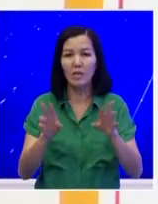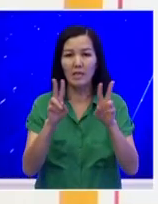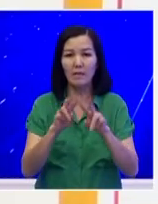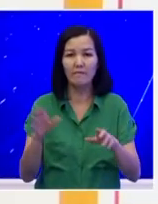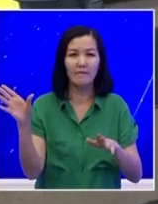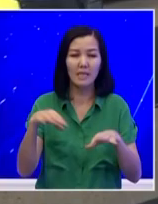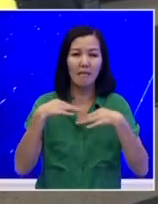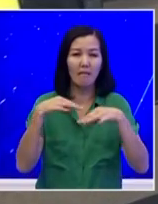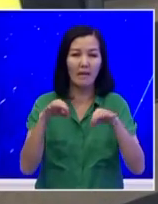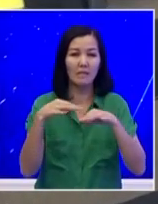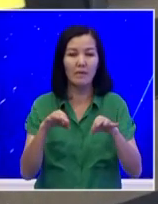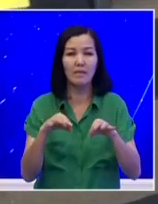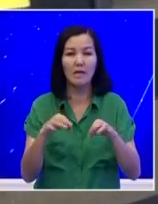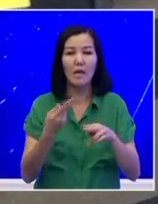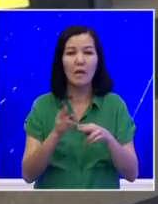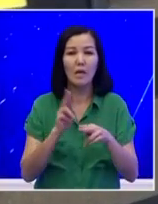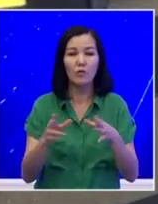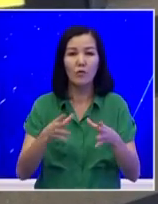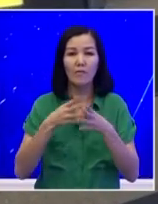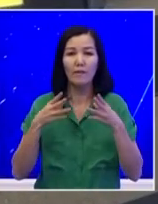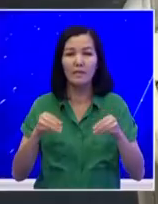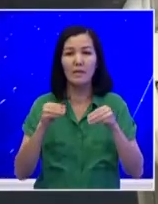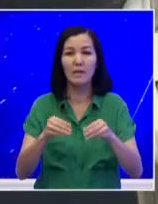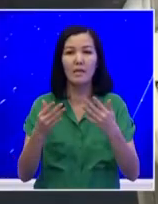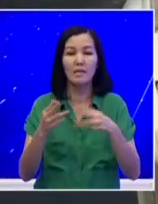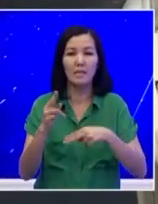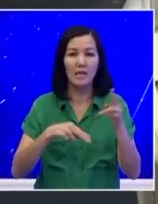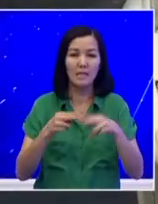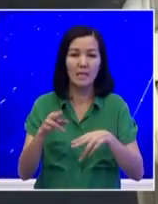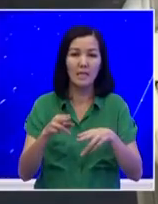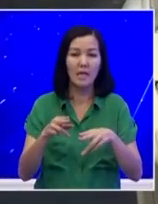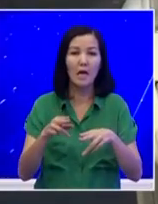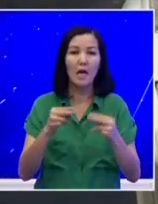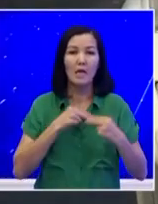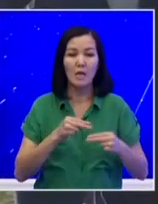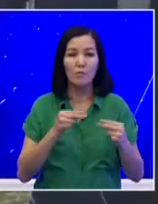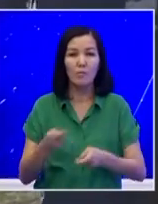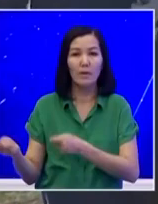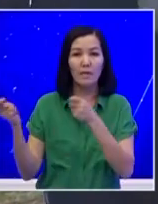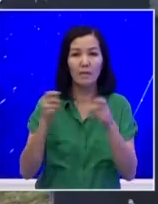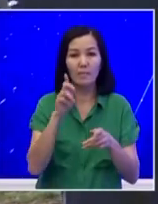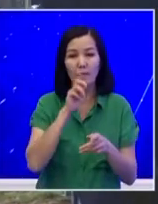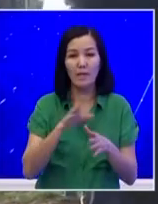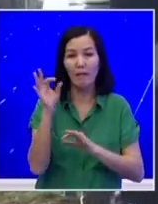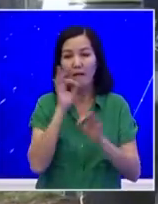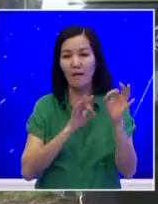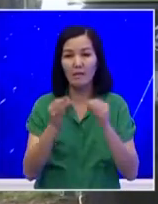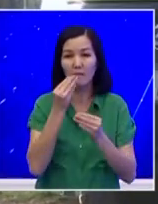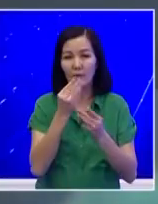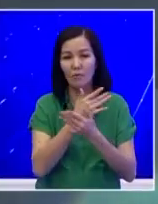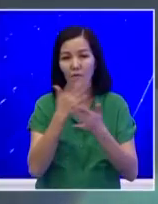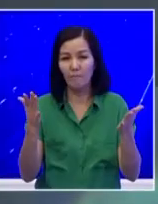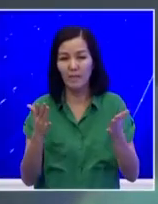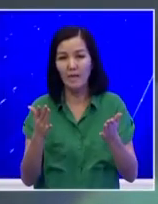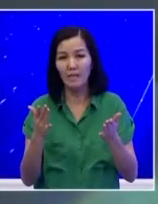все транспортные средства, задействованные в весенне-полевых и строительных работах, в том числе по доставке топлива, лекарств и продуктов питания.